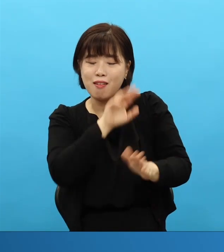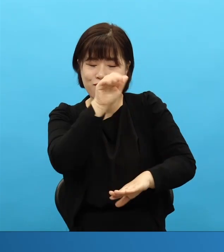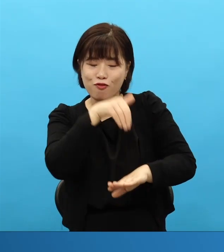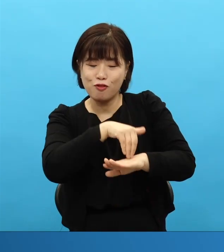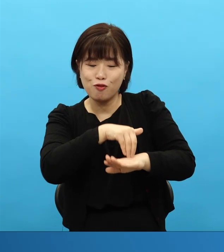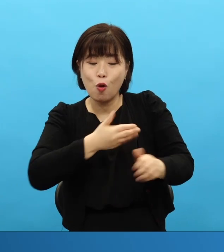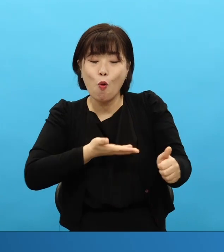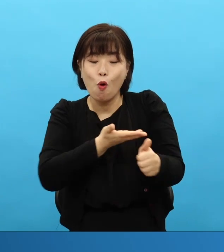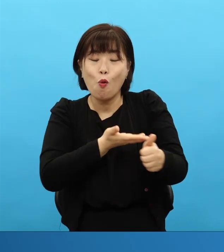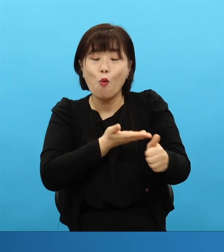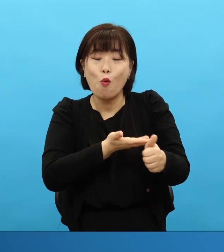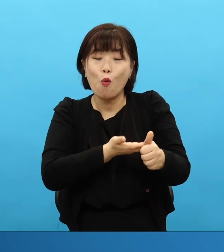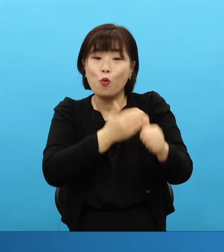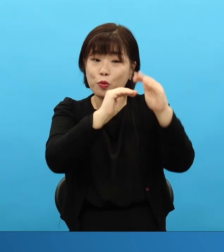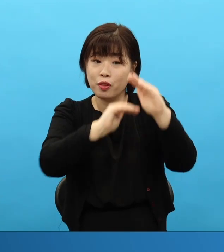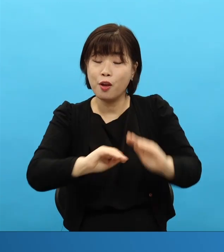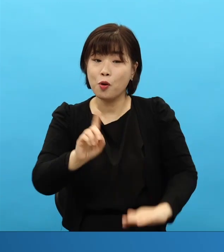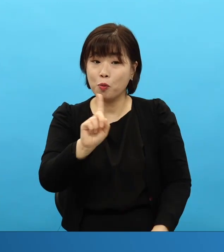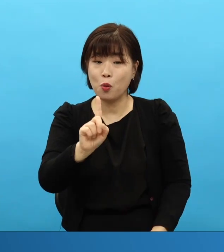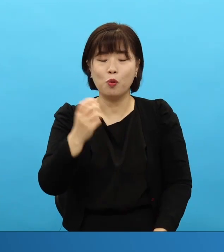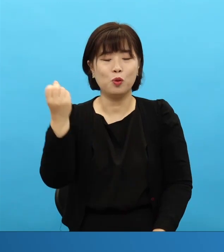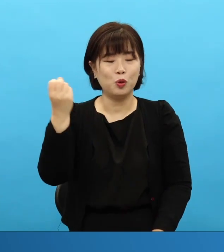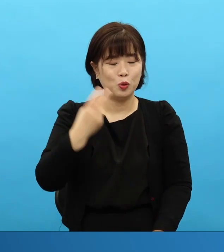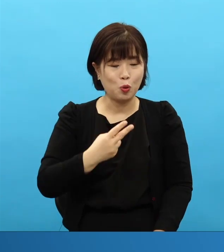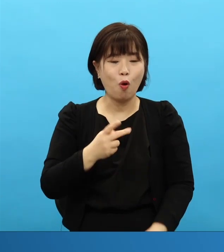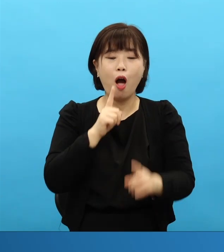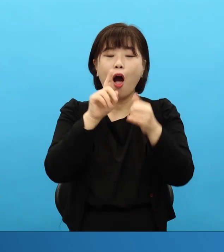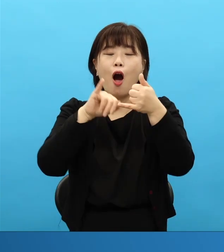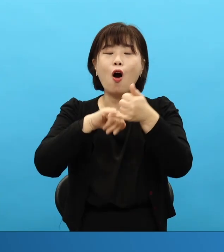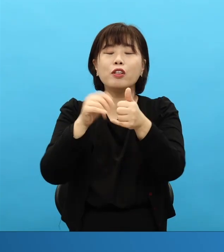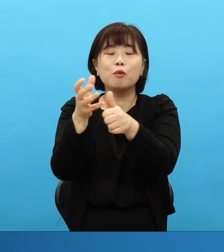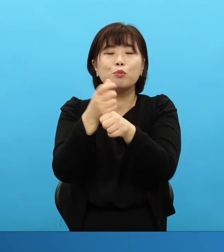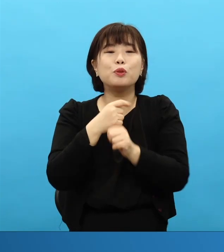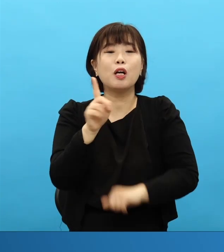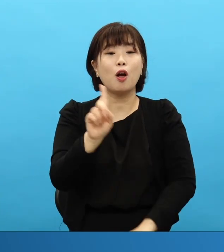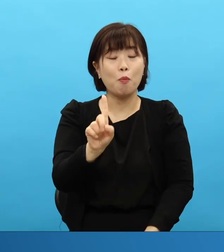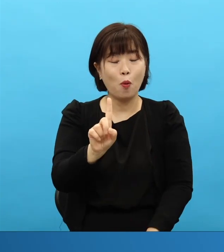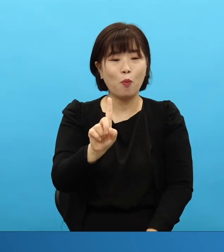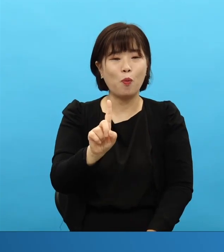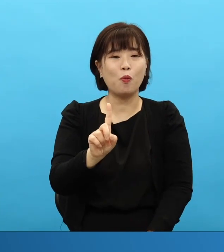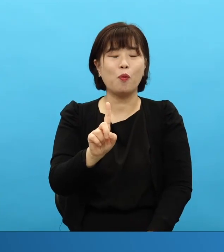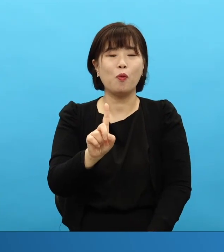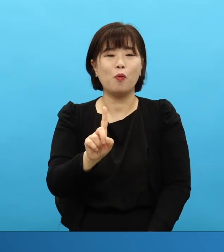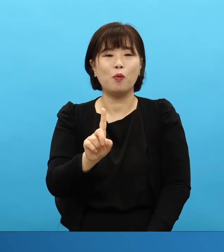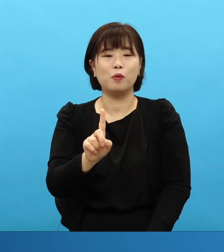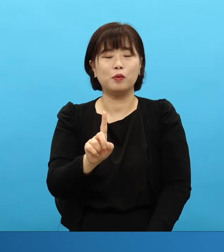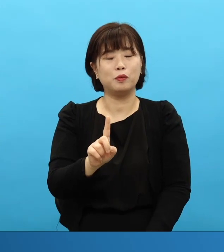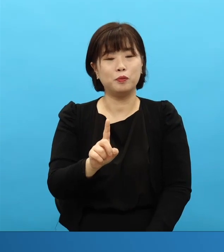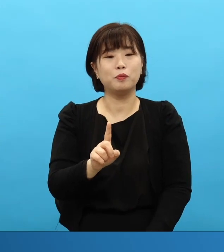또 어떤 언약을 붙잡고 계신지 렘넌트 망대로서 소감을 부탁드리겠습니다.